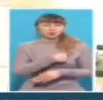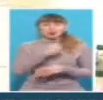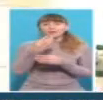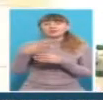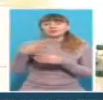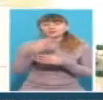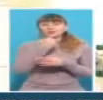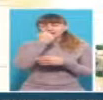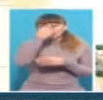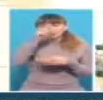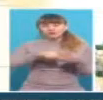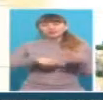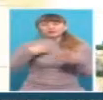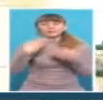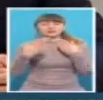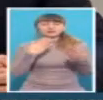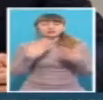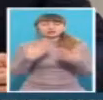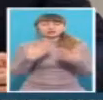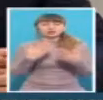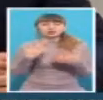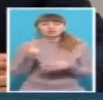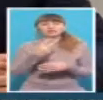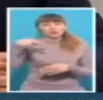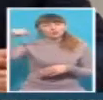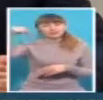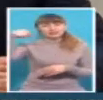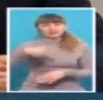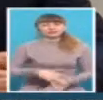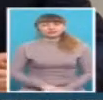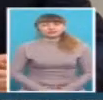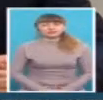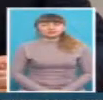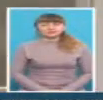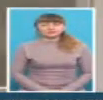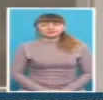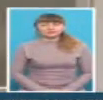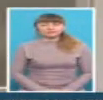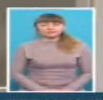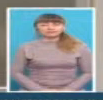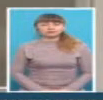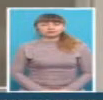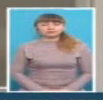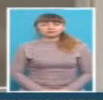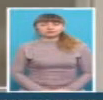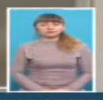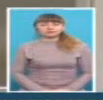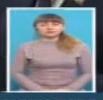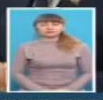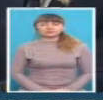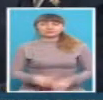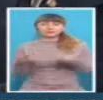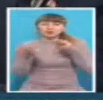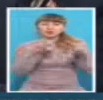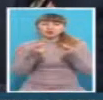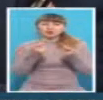студенттер алмастыру бағдарламасын енгізу өзекті. Беларусь арқылы өтетін және Қытайды Еуропа одағы елдерімен байланыстыратын трансқұрлықтық бағдардың жаңа